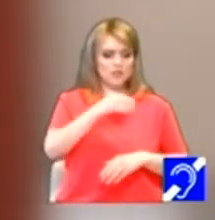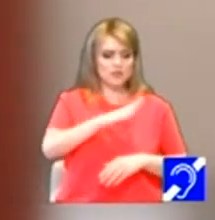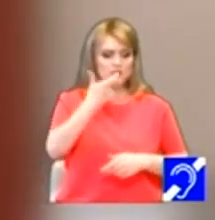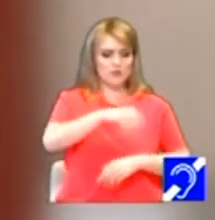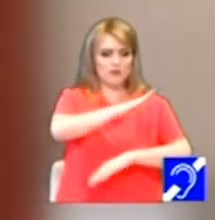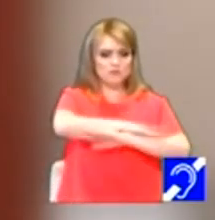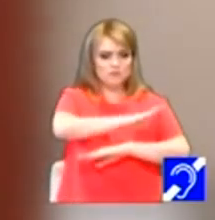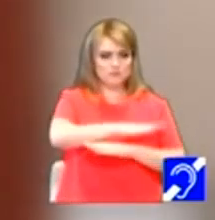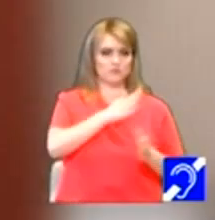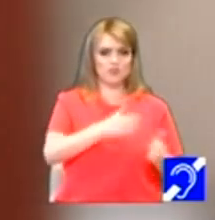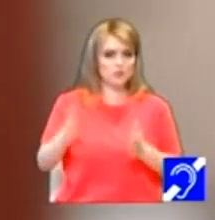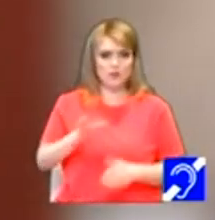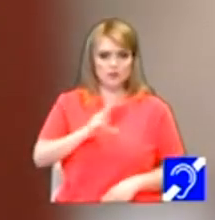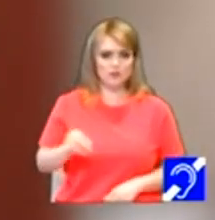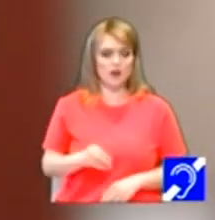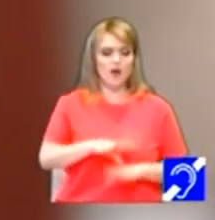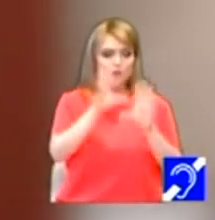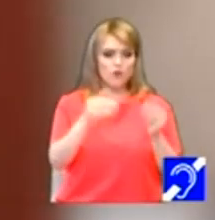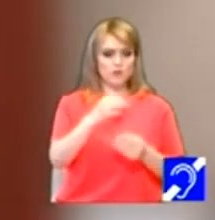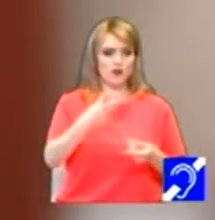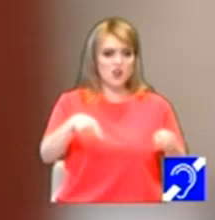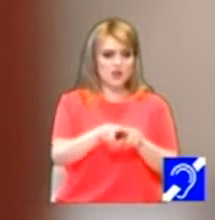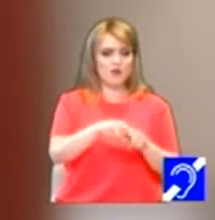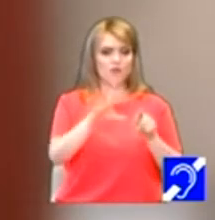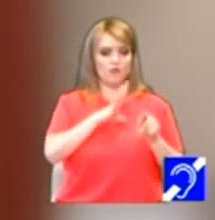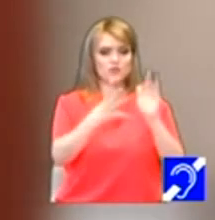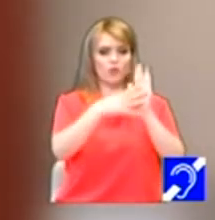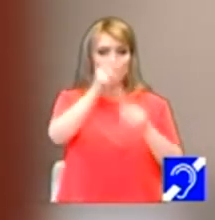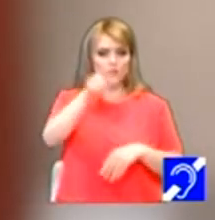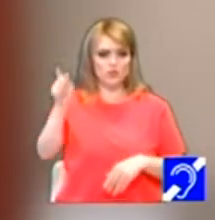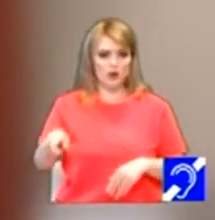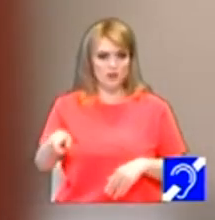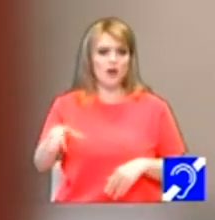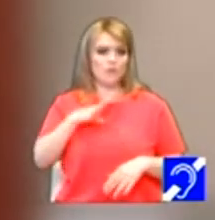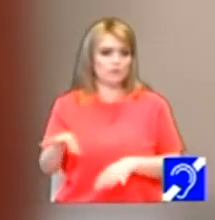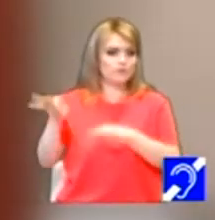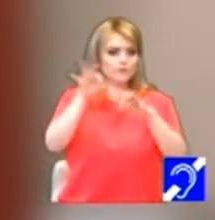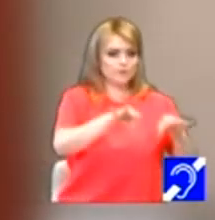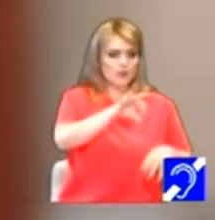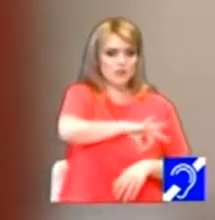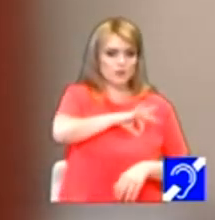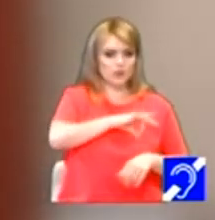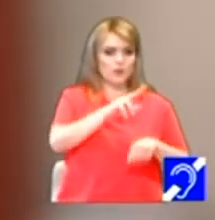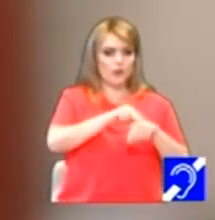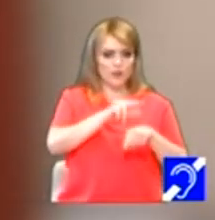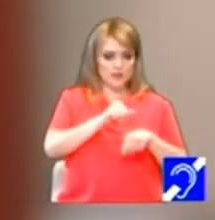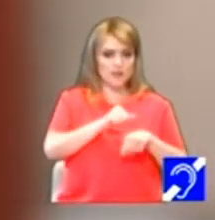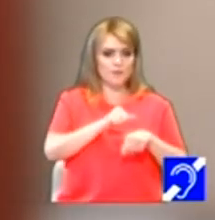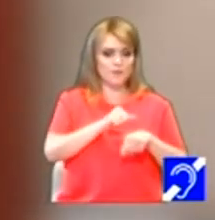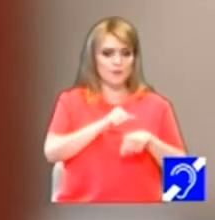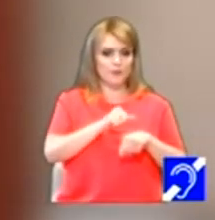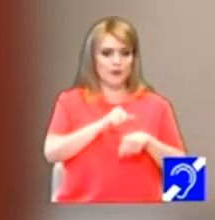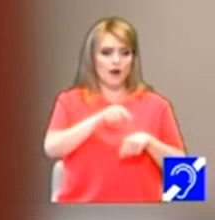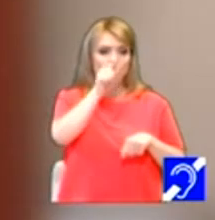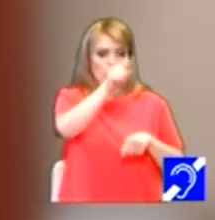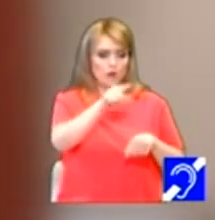angajații poliției, în număr de 9 persoane, au fost deci conduse la inspectoratul de poliție Buicani, unde deci